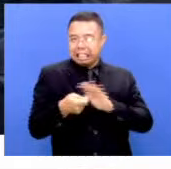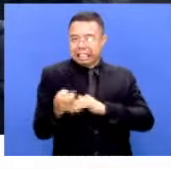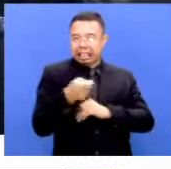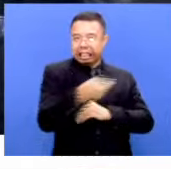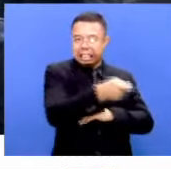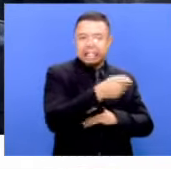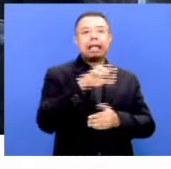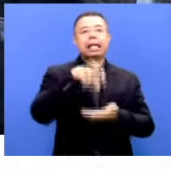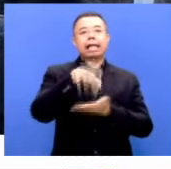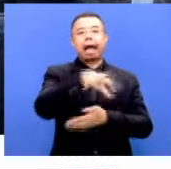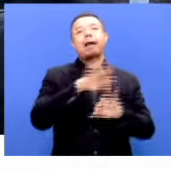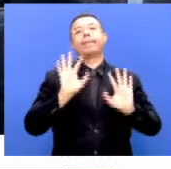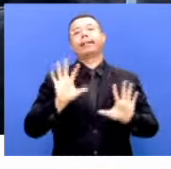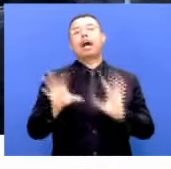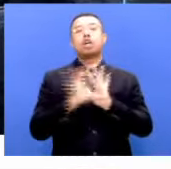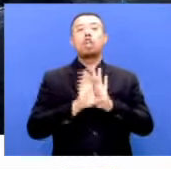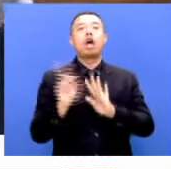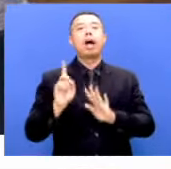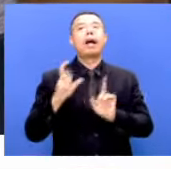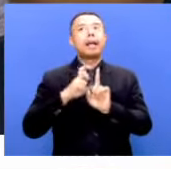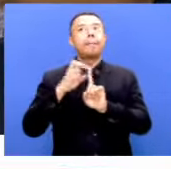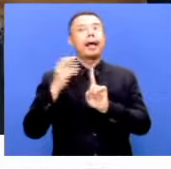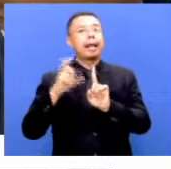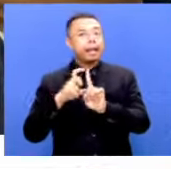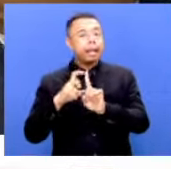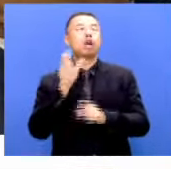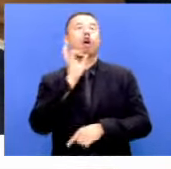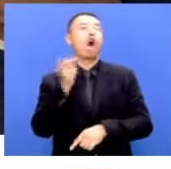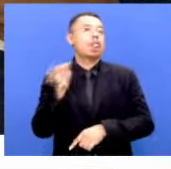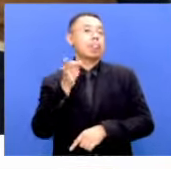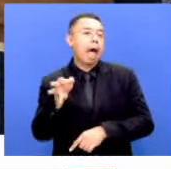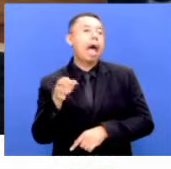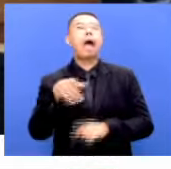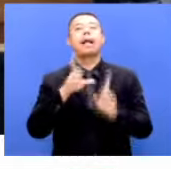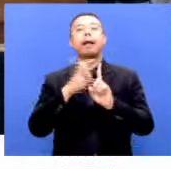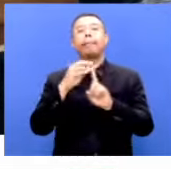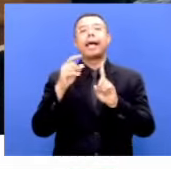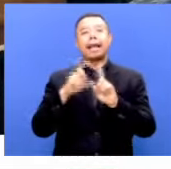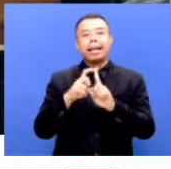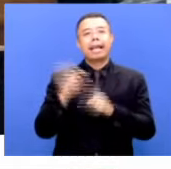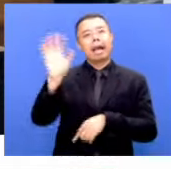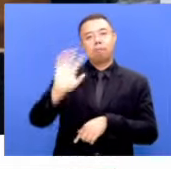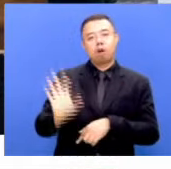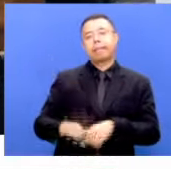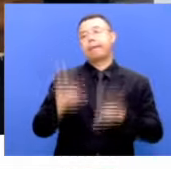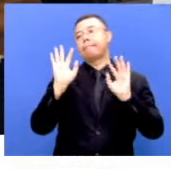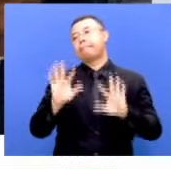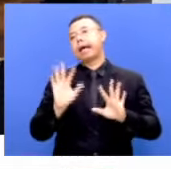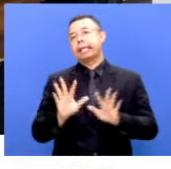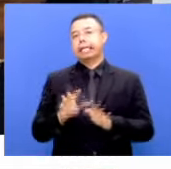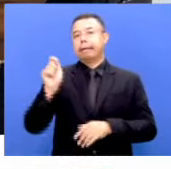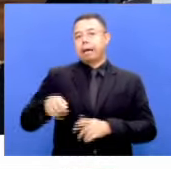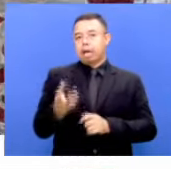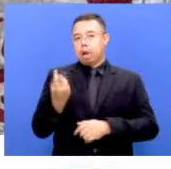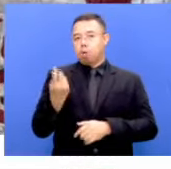daerah saya melihatnya misalnya di DPRD untuk kota atau Kabupaten itu manoneipolticsnya sangat Parah kenapa